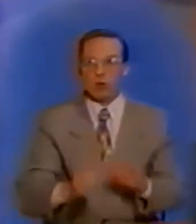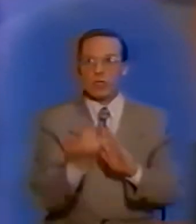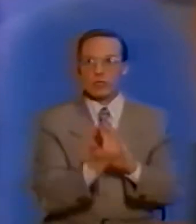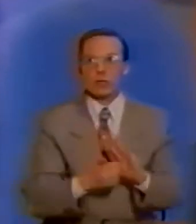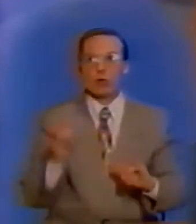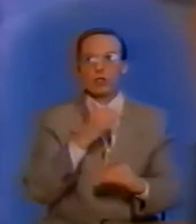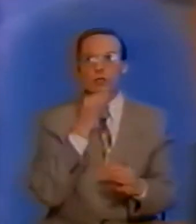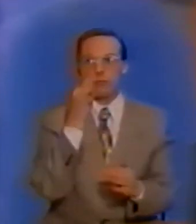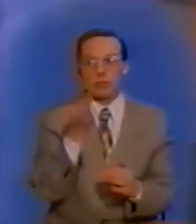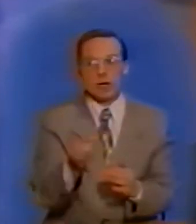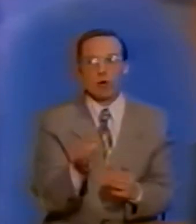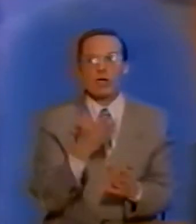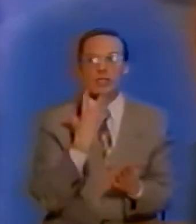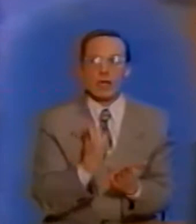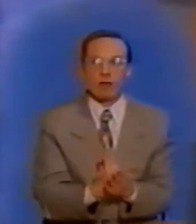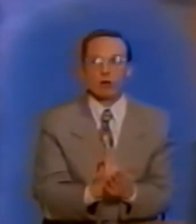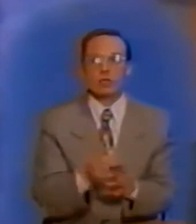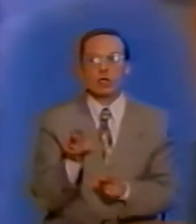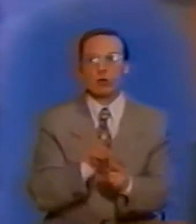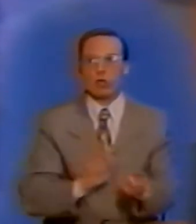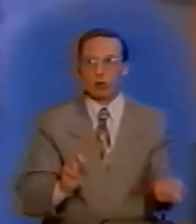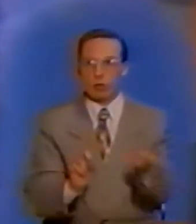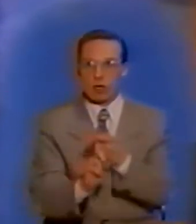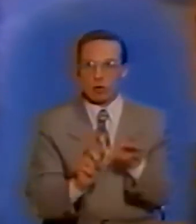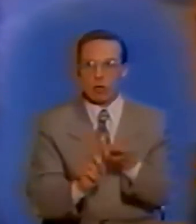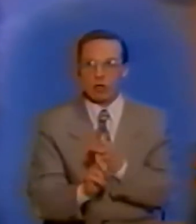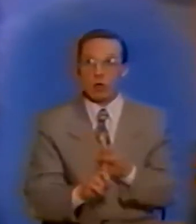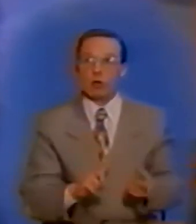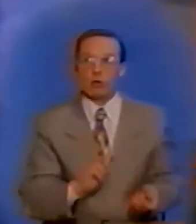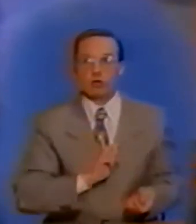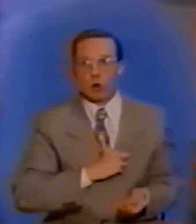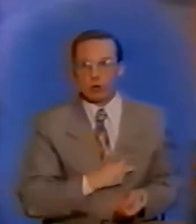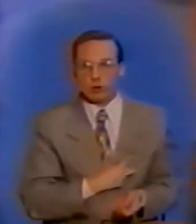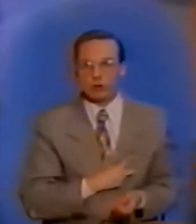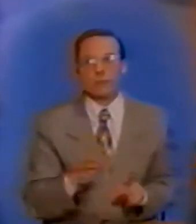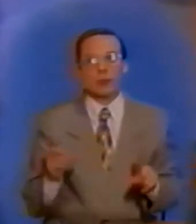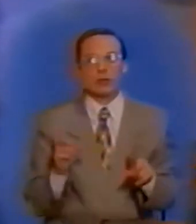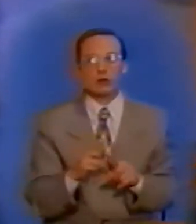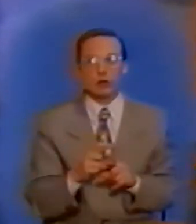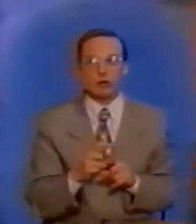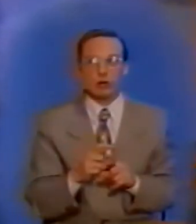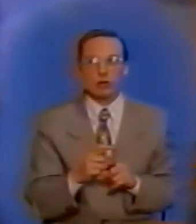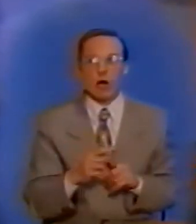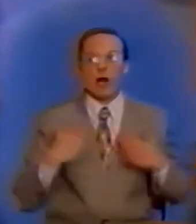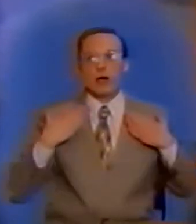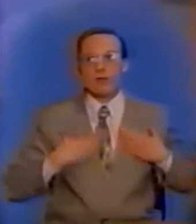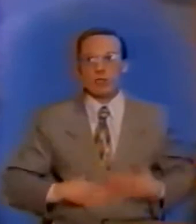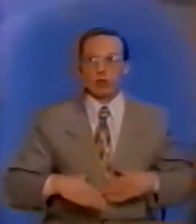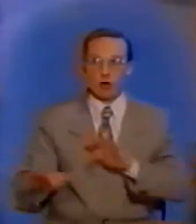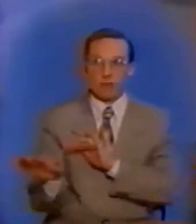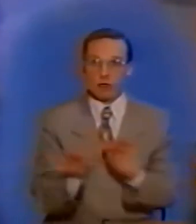pateikia sąvoką seksualinio priekabiavimo. Tai užgaulus, žodžiu ar fizinių